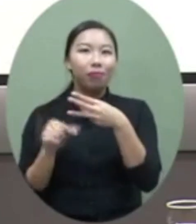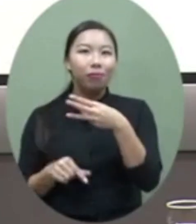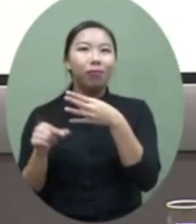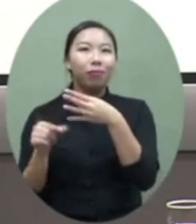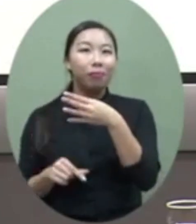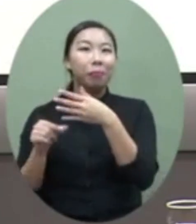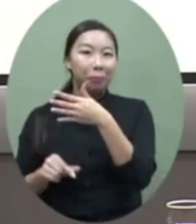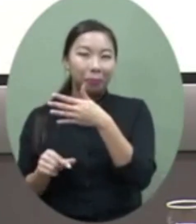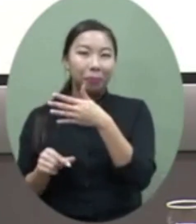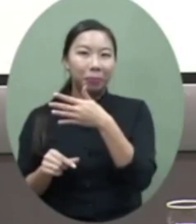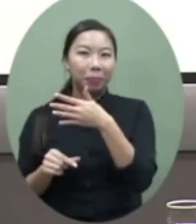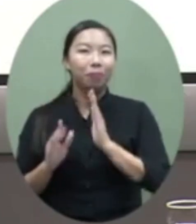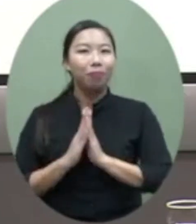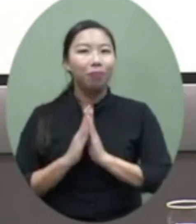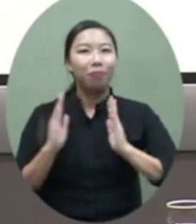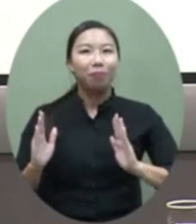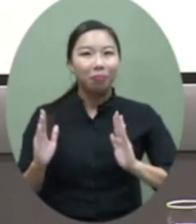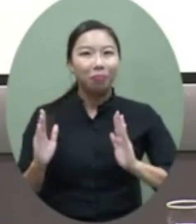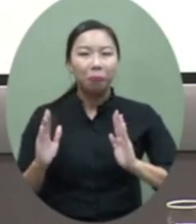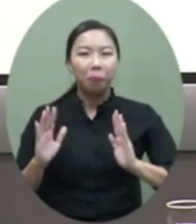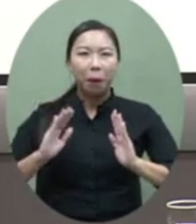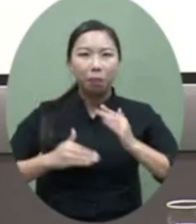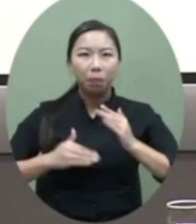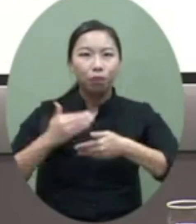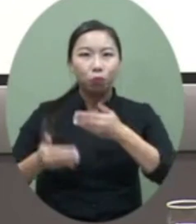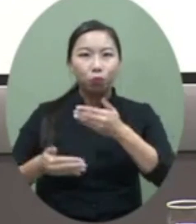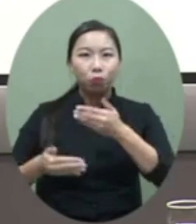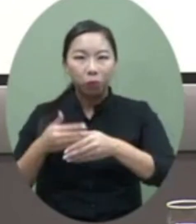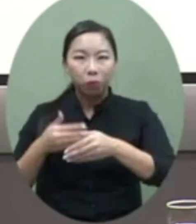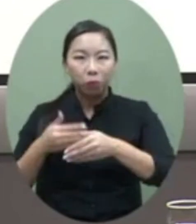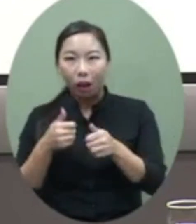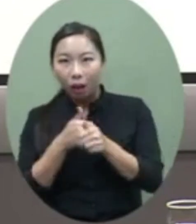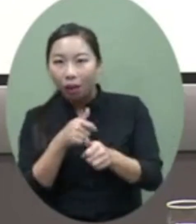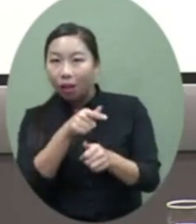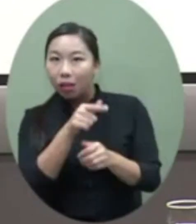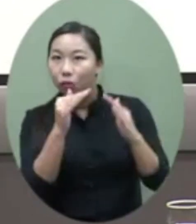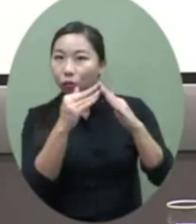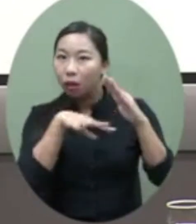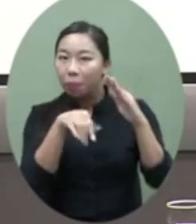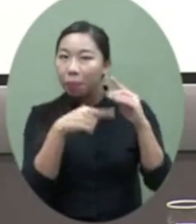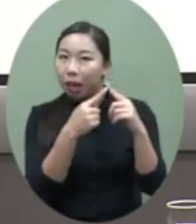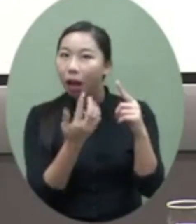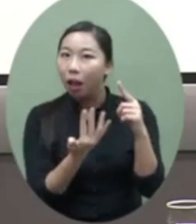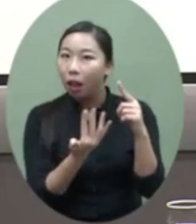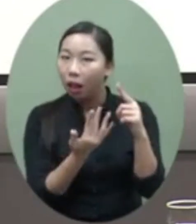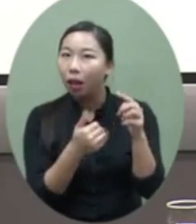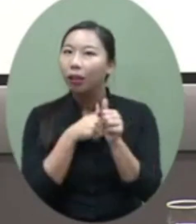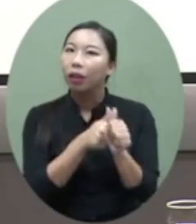1、2、3、4、5月咁咧，係陸續咧係根據嗰個住户嘅人數咁去發一啲